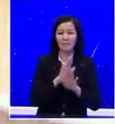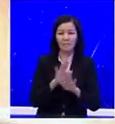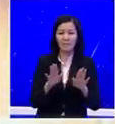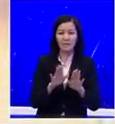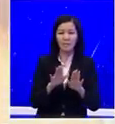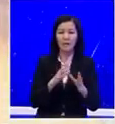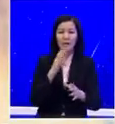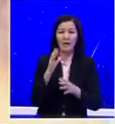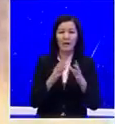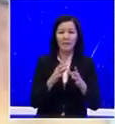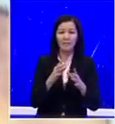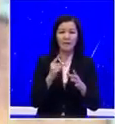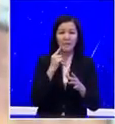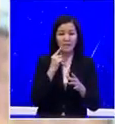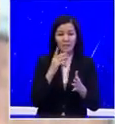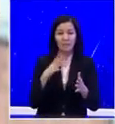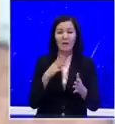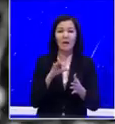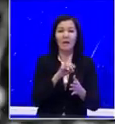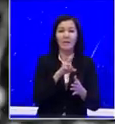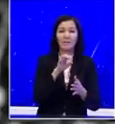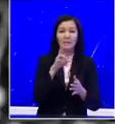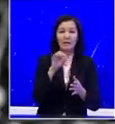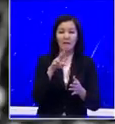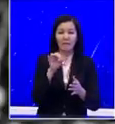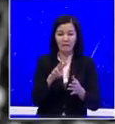Аристодемге реніш білдіреді. Оған Аристодем: